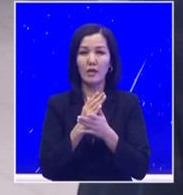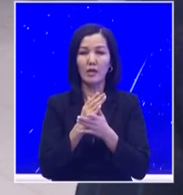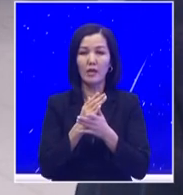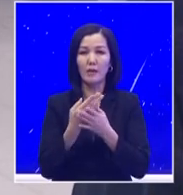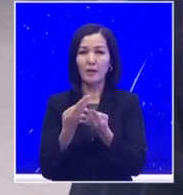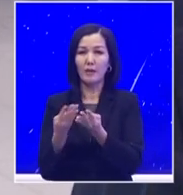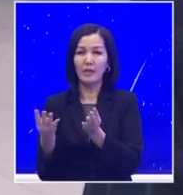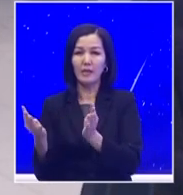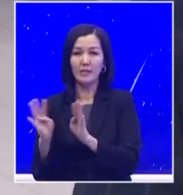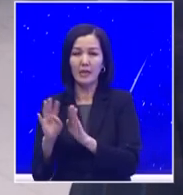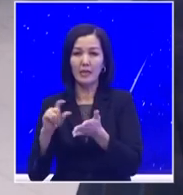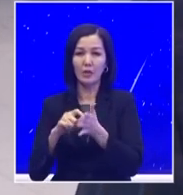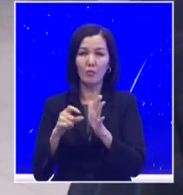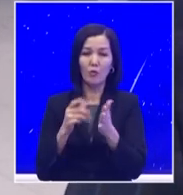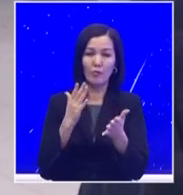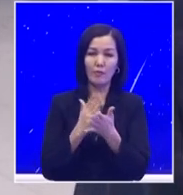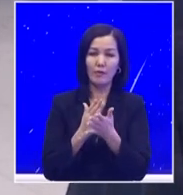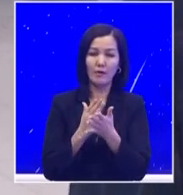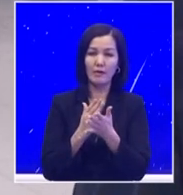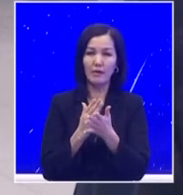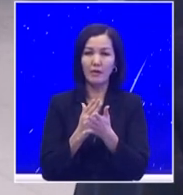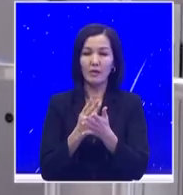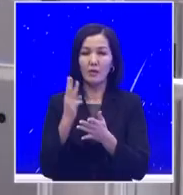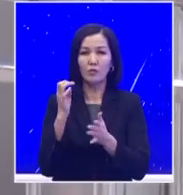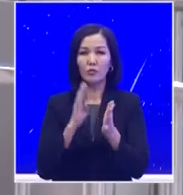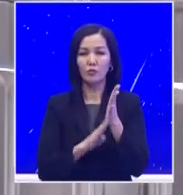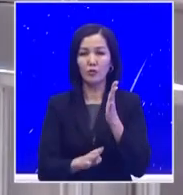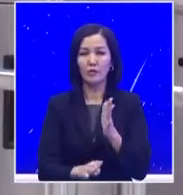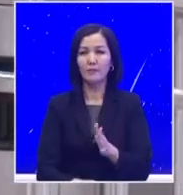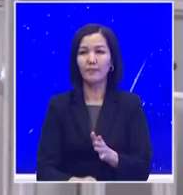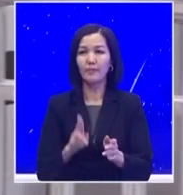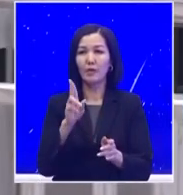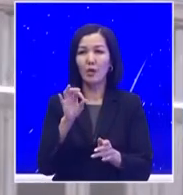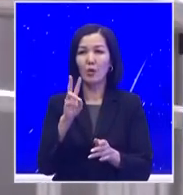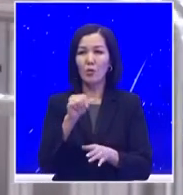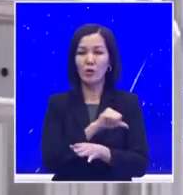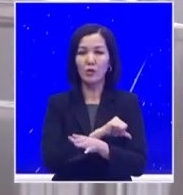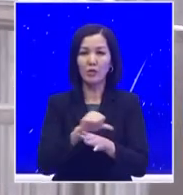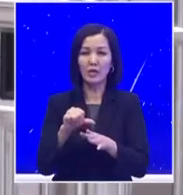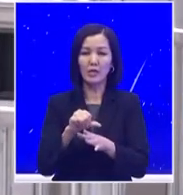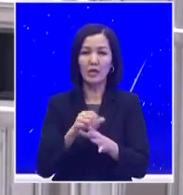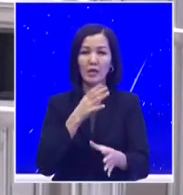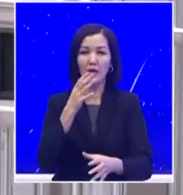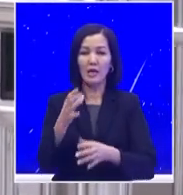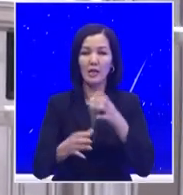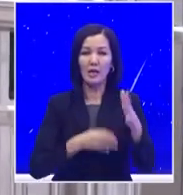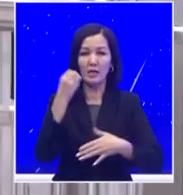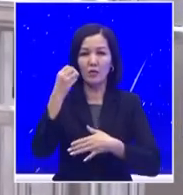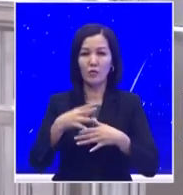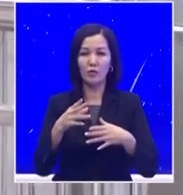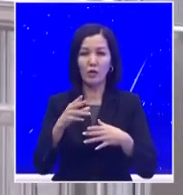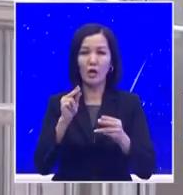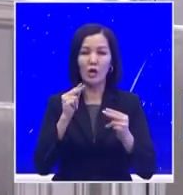бар, обсервационный провизорный госпитальдер 390. Қорғас шекара маңы ынтымақтастық халықаралық орталығы жұмысын